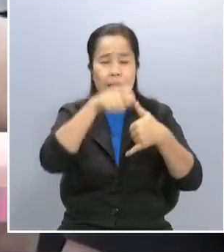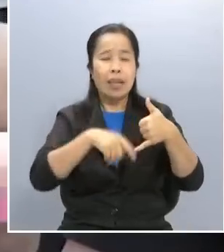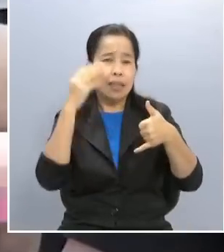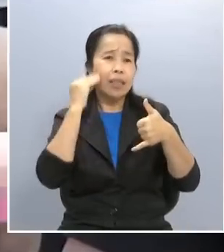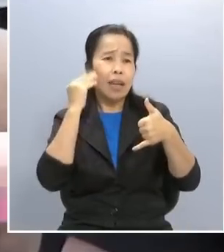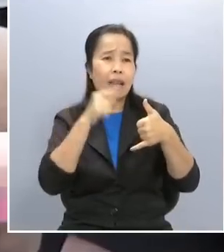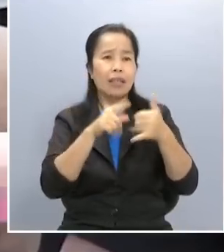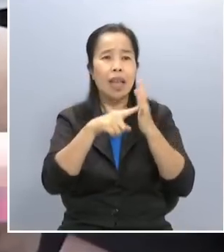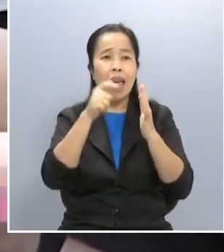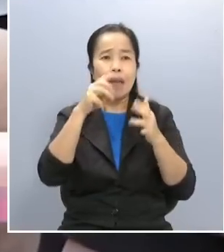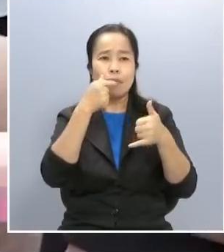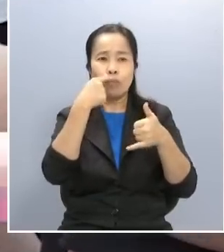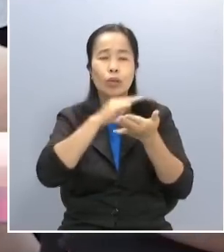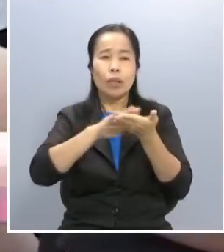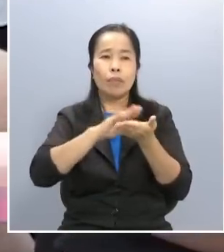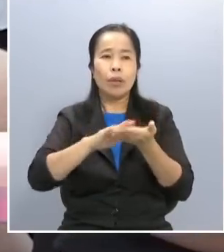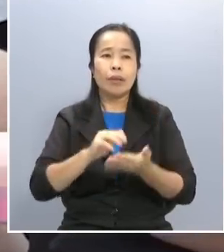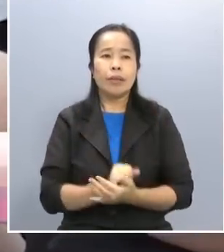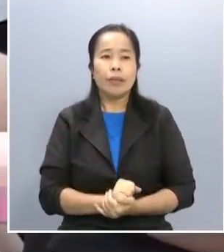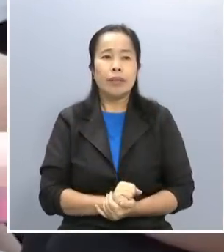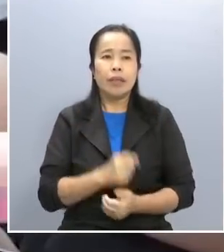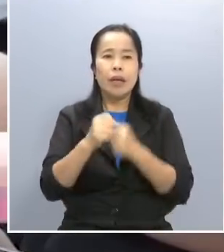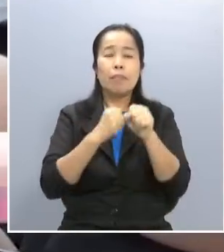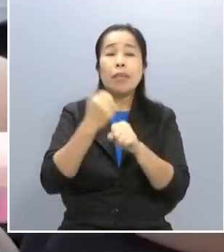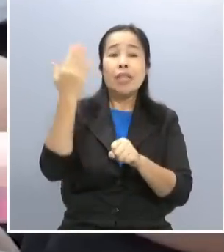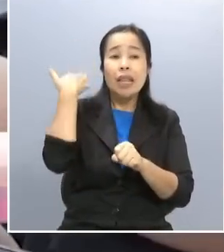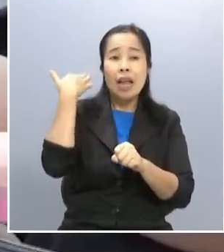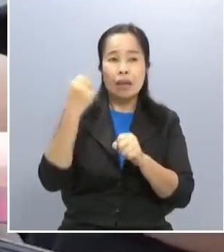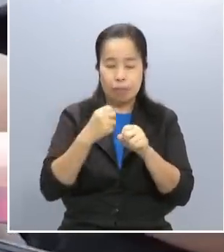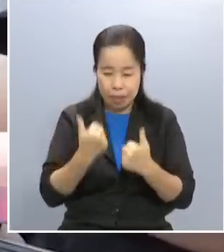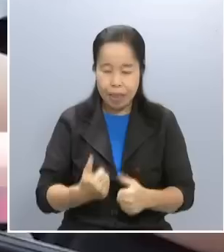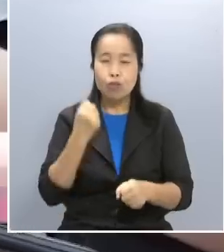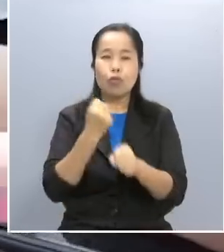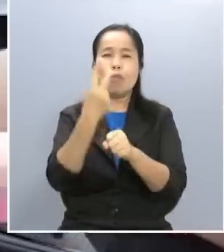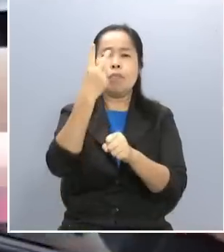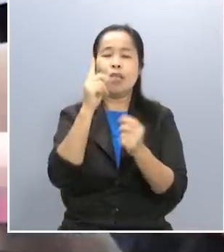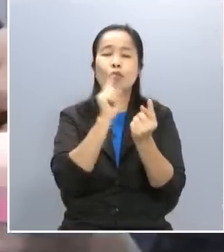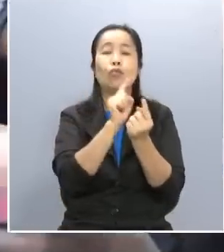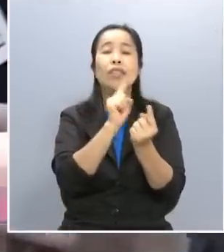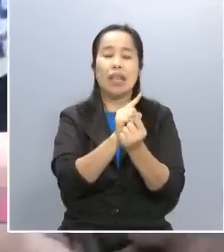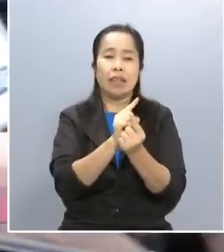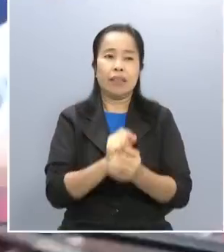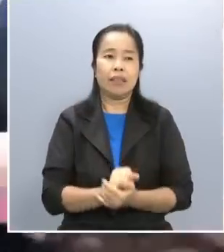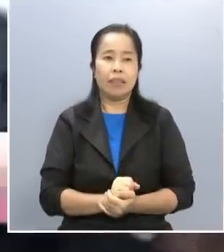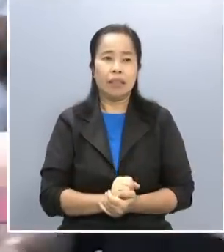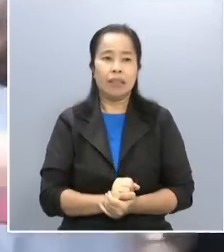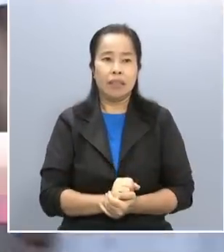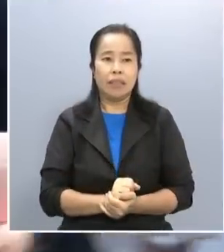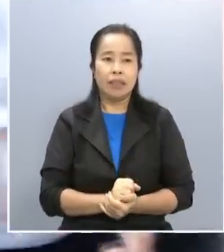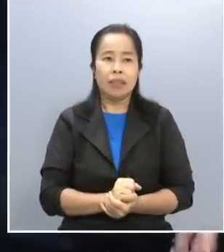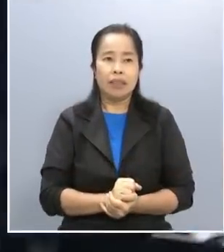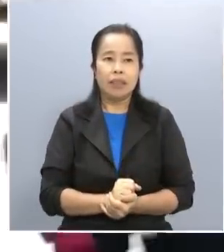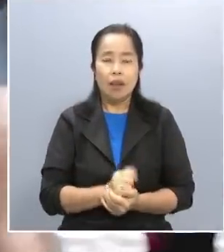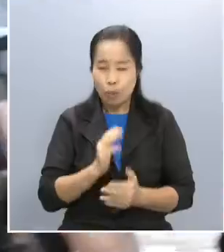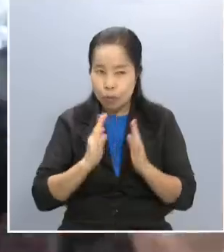ากพูดจาเพราะเรียบร้อย ปีที่แล้วหรือเปล่า ปีที่แล้วถ้านับปีนี้ก็เรียก2ปีถูกป่ะพี่ทำคดีให้เขาขอบคุณน